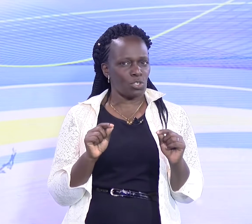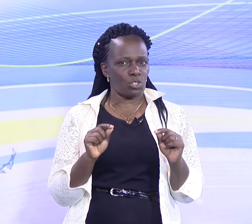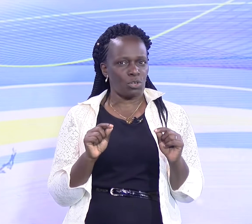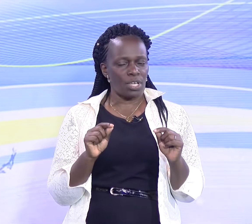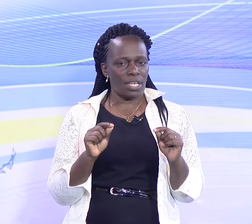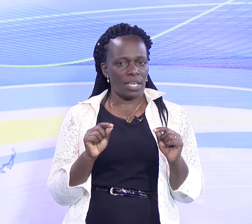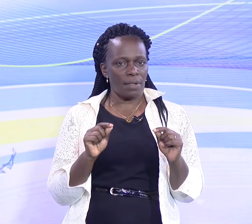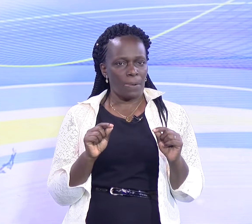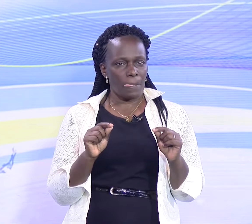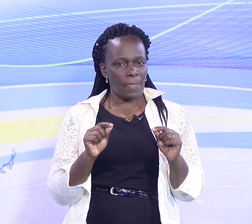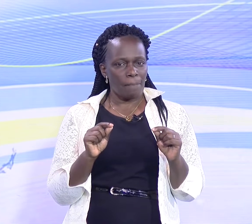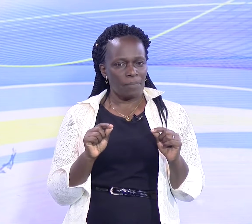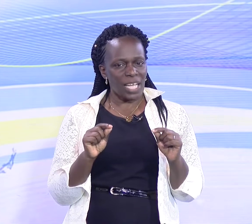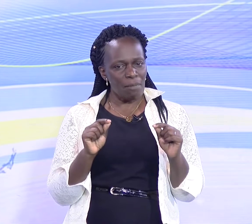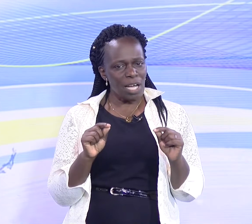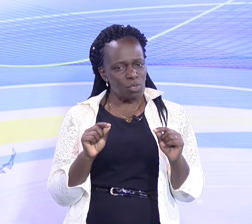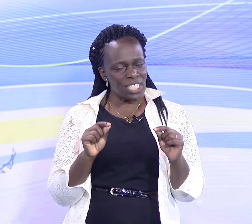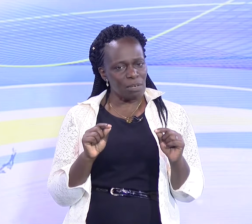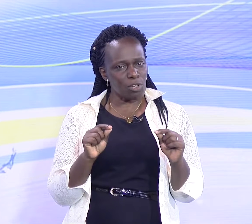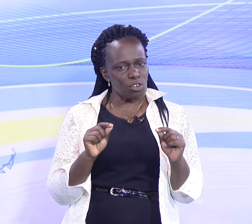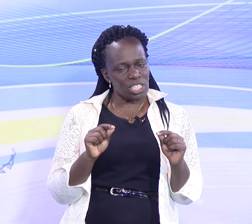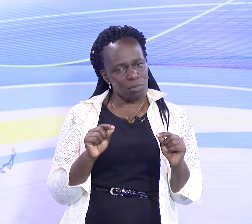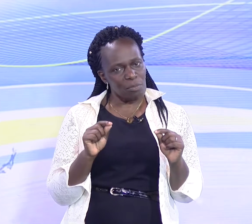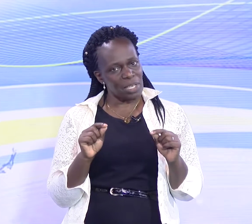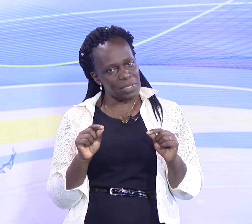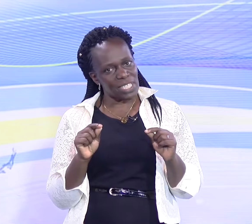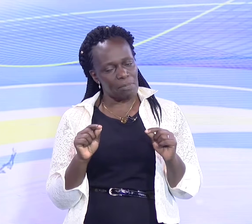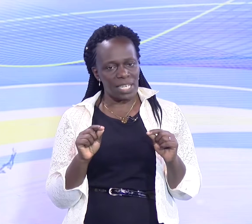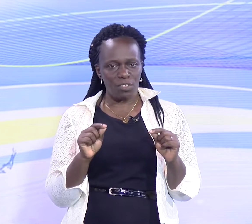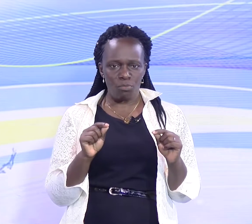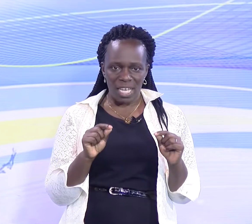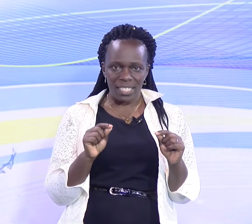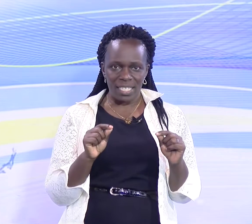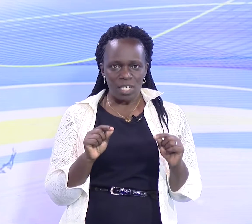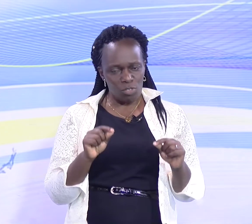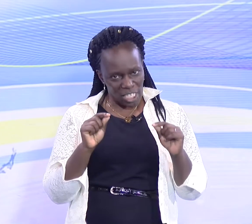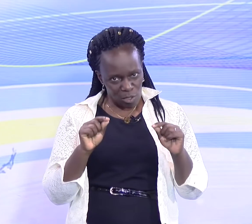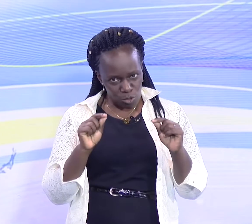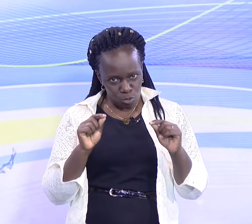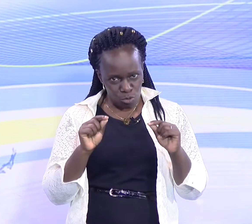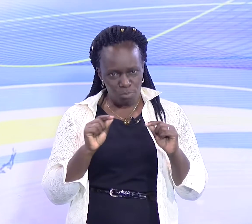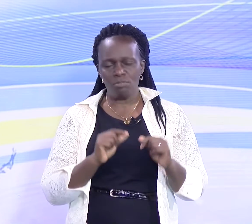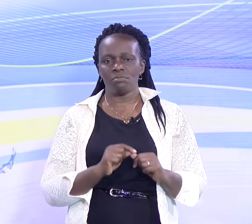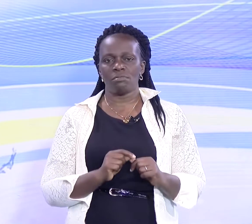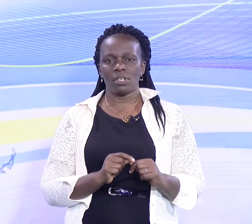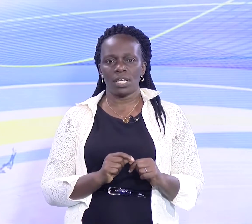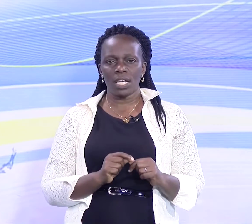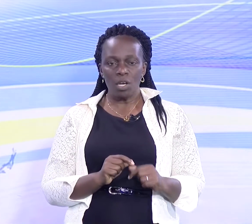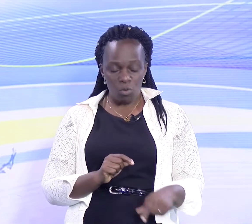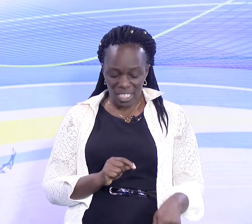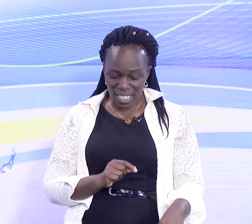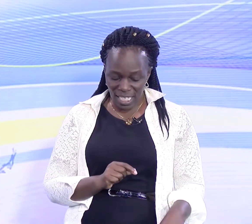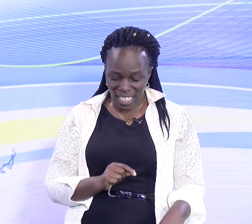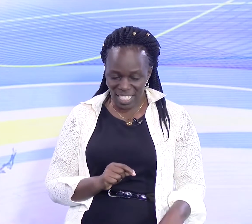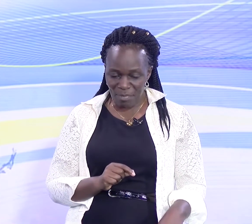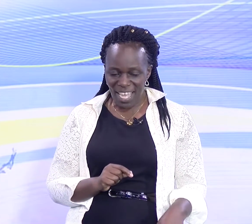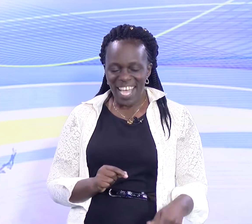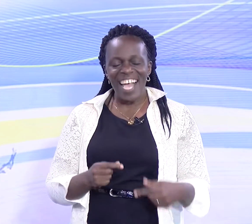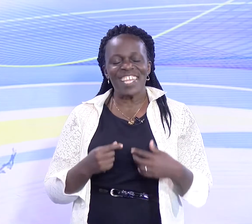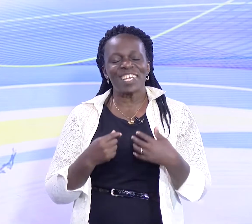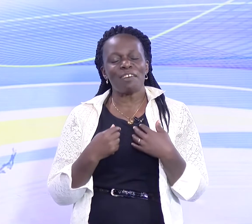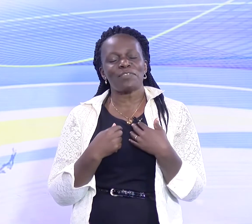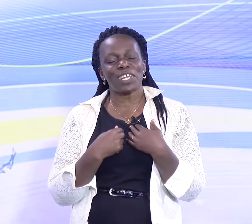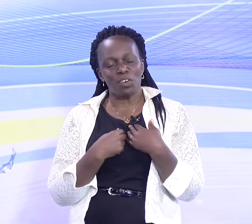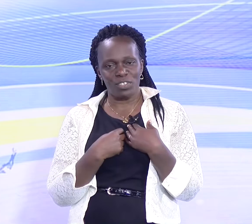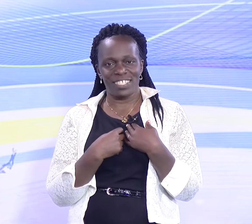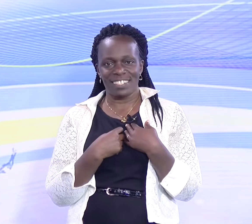nini mtoto, eh? Na kama hakuna jambo lolote ambao mnapitia pale nyumbani, tunataka ushukuru Mungu. Eh? Unasikia nani nasema,